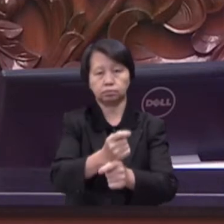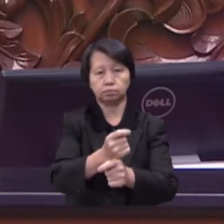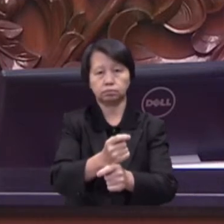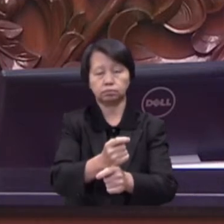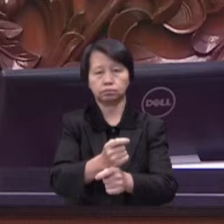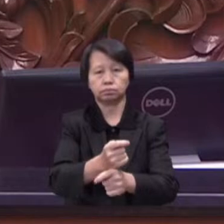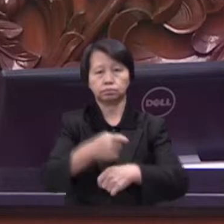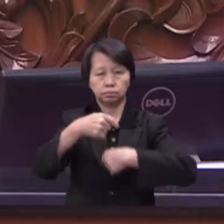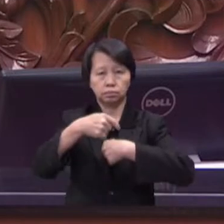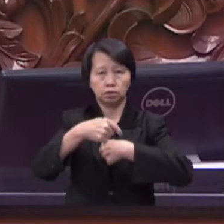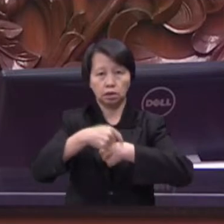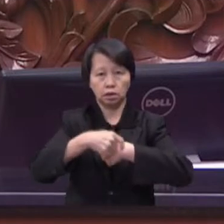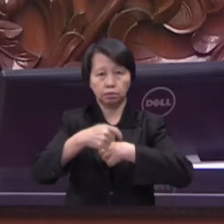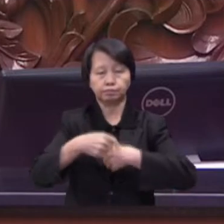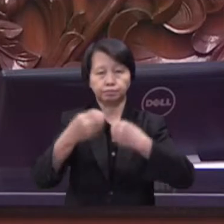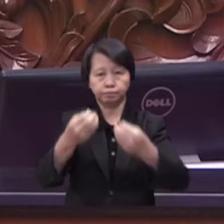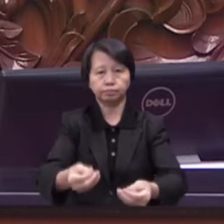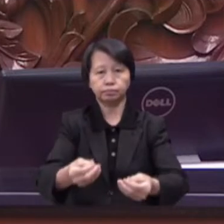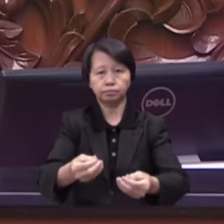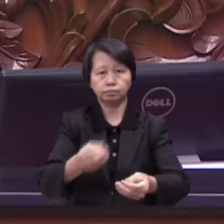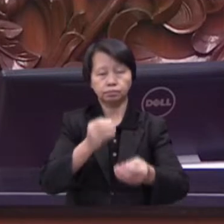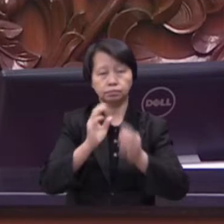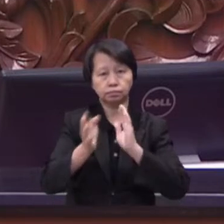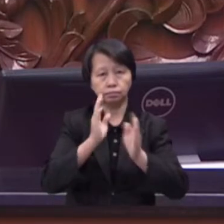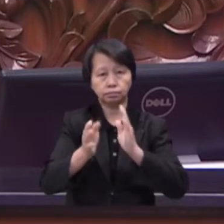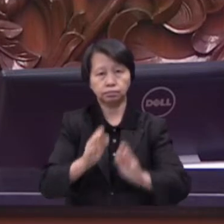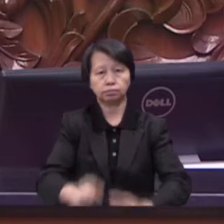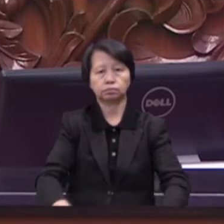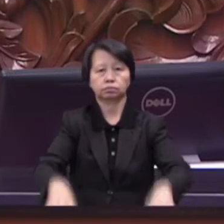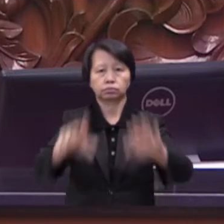bahwa massa yang diberi adalah 7